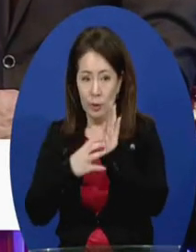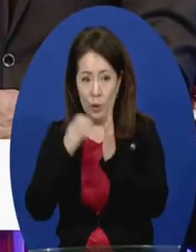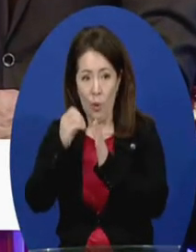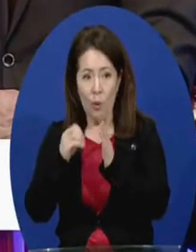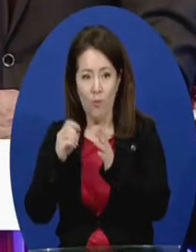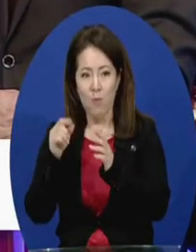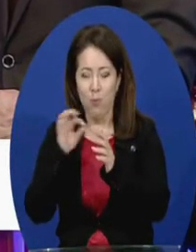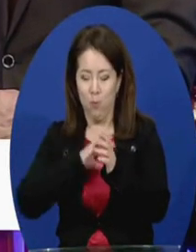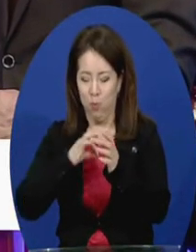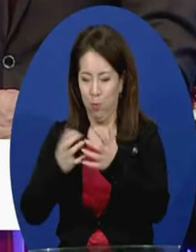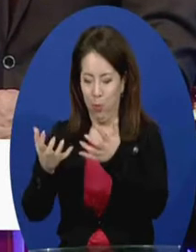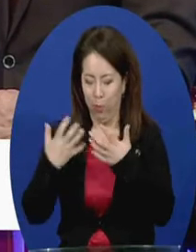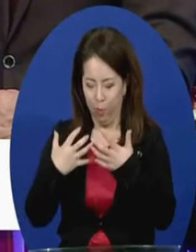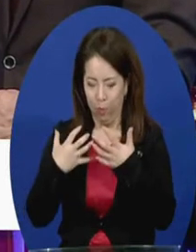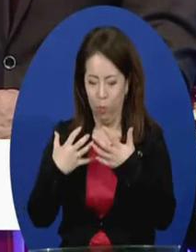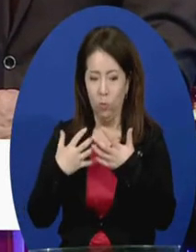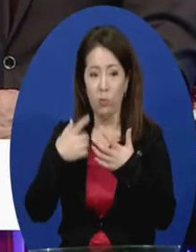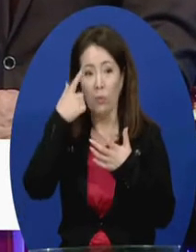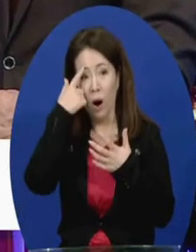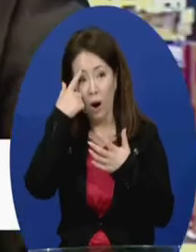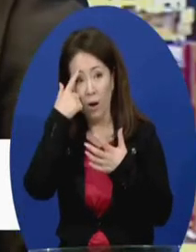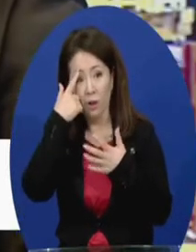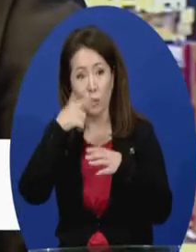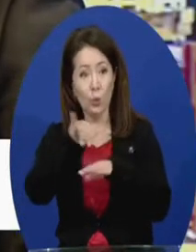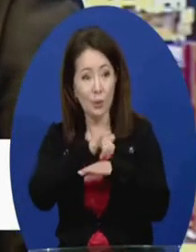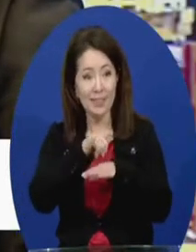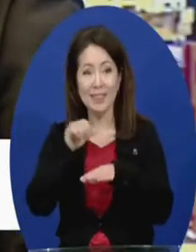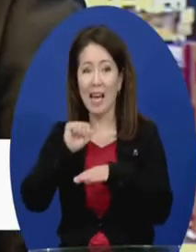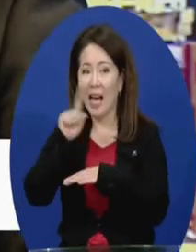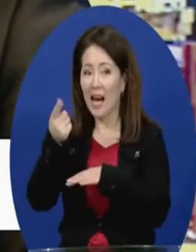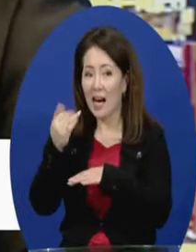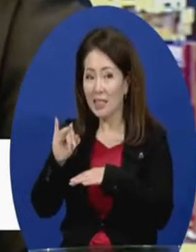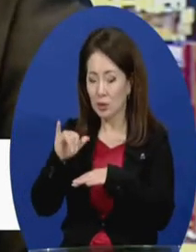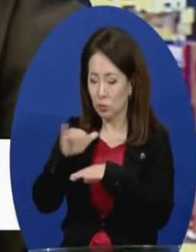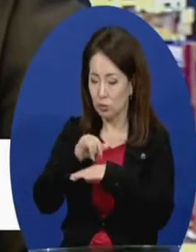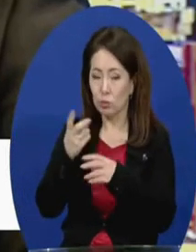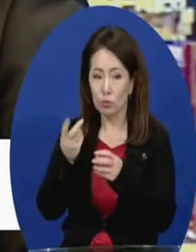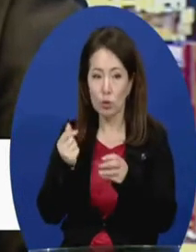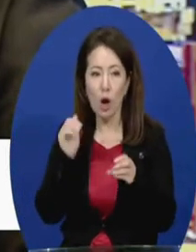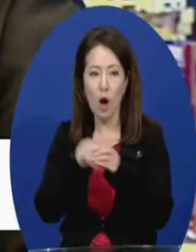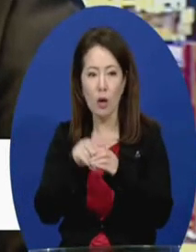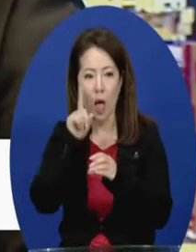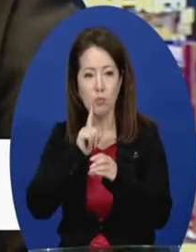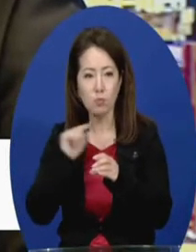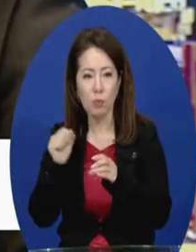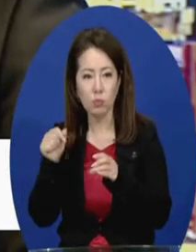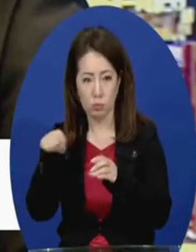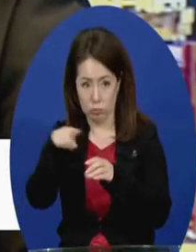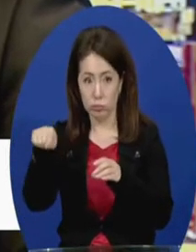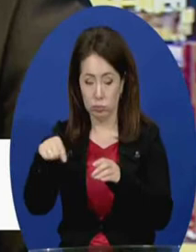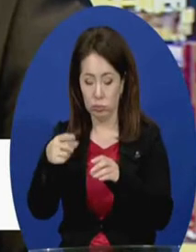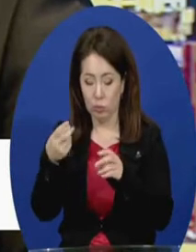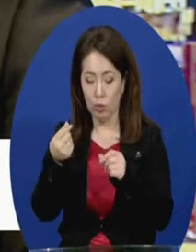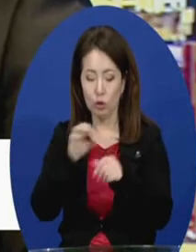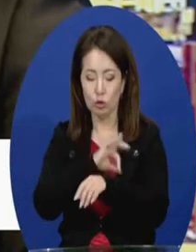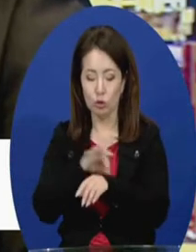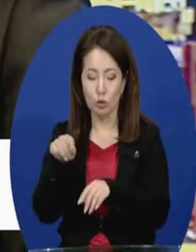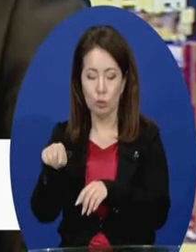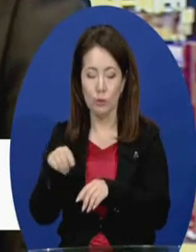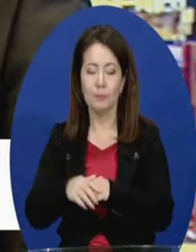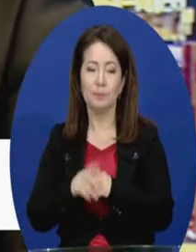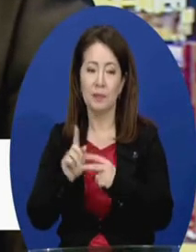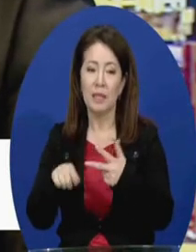22.9%. А Монголдо төдийгүй Аазтаа ч гэсэн энэ хөрөнгө оруулах сонирх хөрөнгө оруулагчдын хамгийн их сонирхлыг татсан төсөл